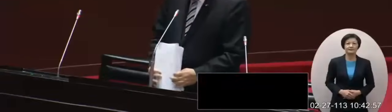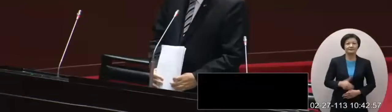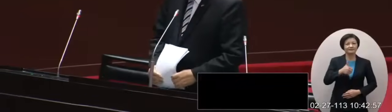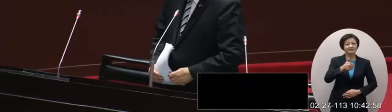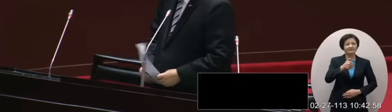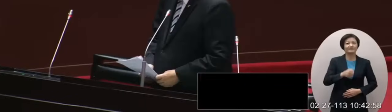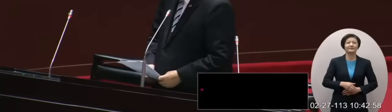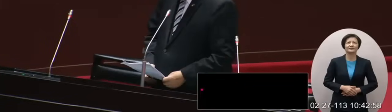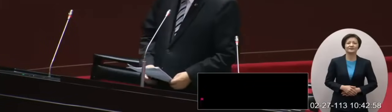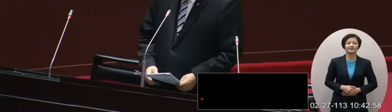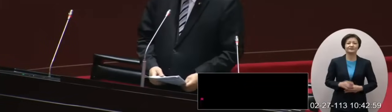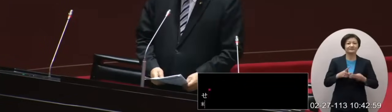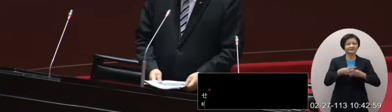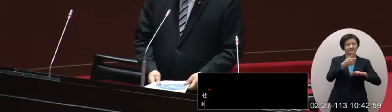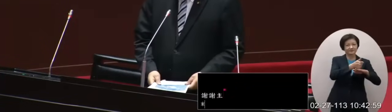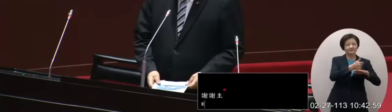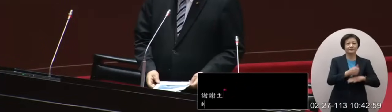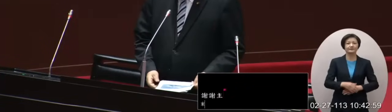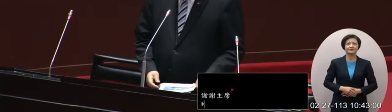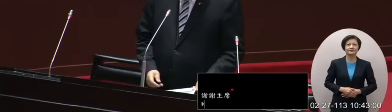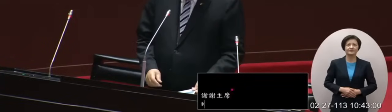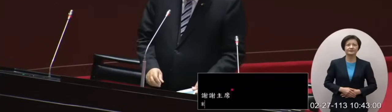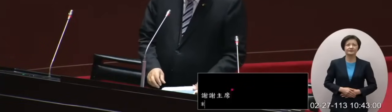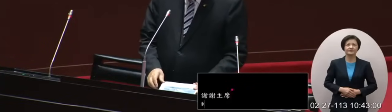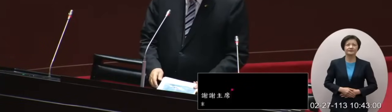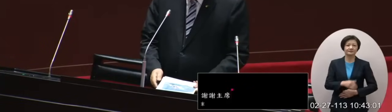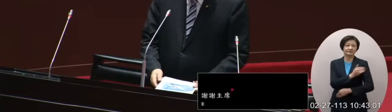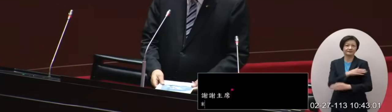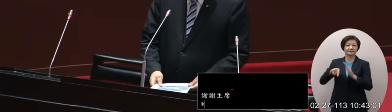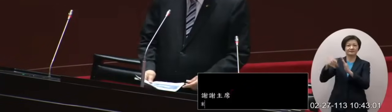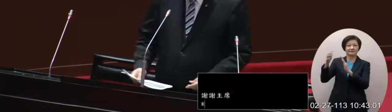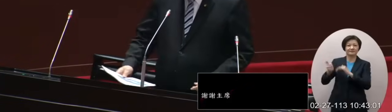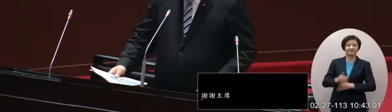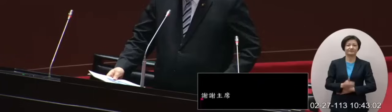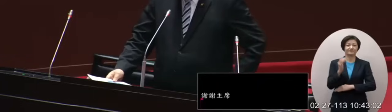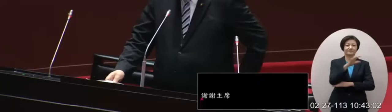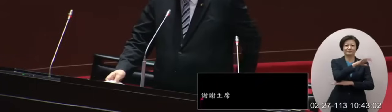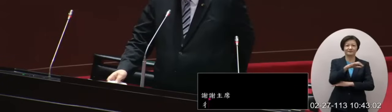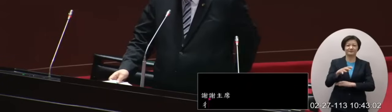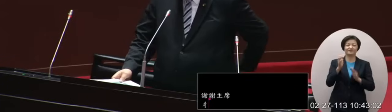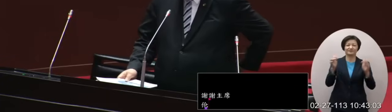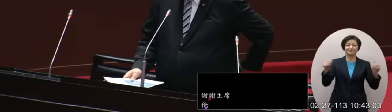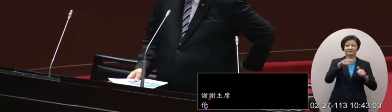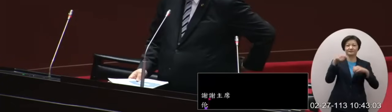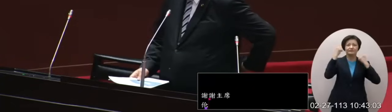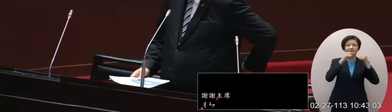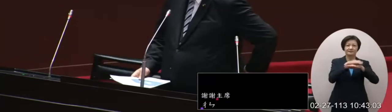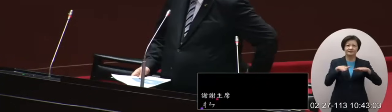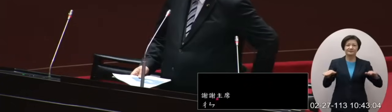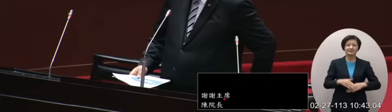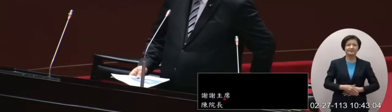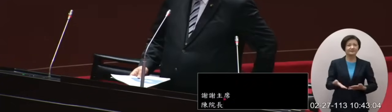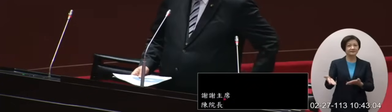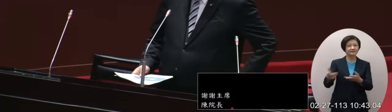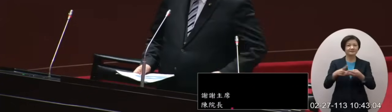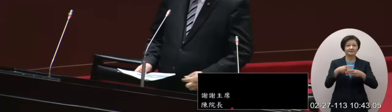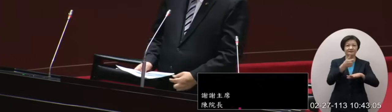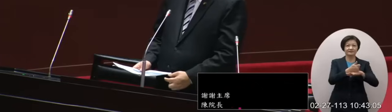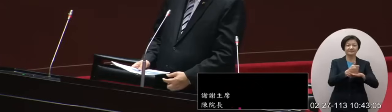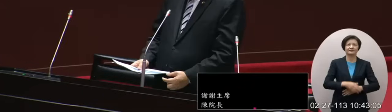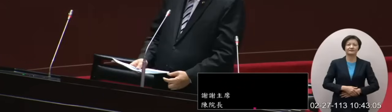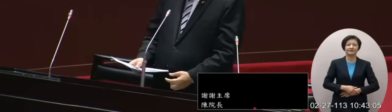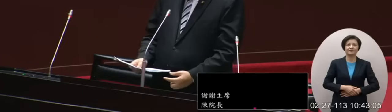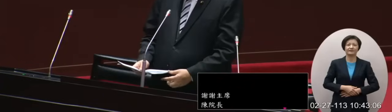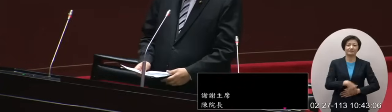谢谢主席，陈院长，还有各部委首长，大家早安。是不是请主席请陈院